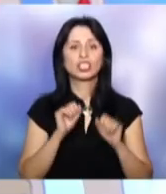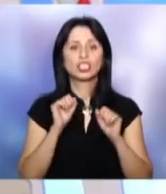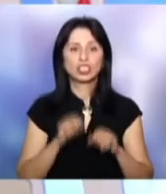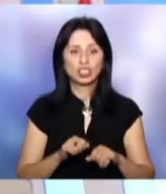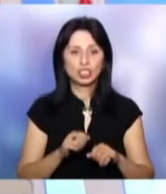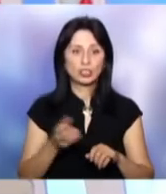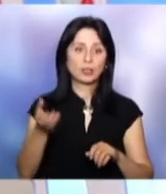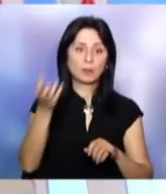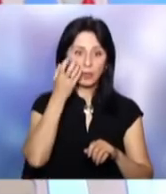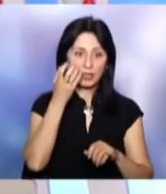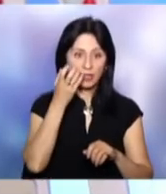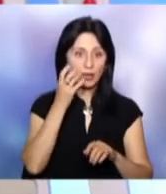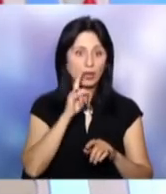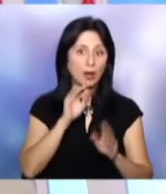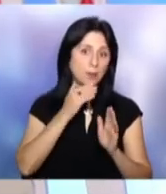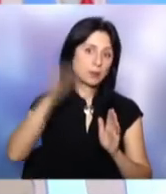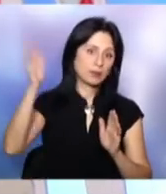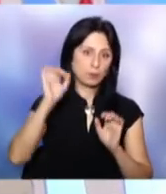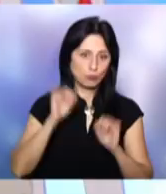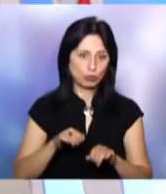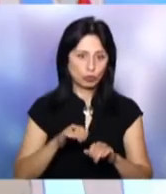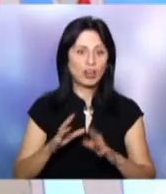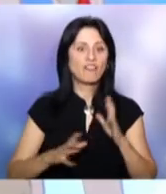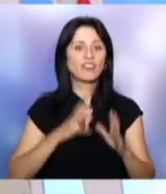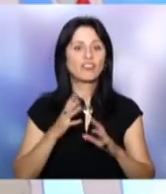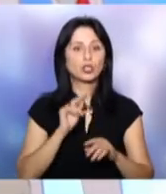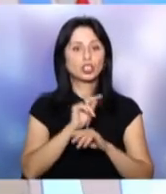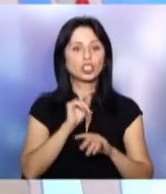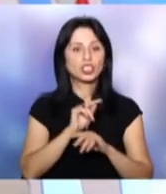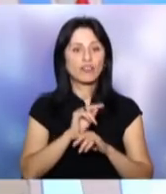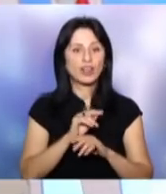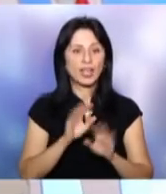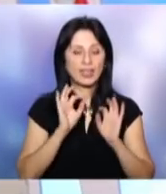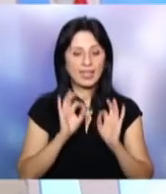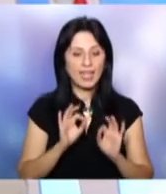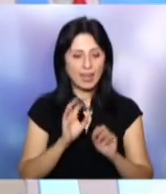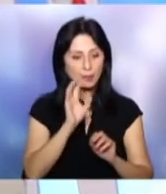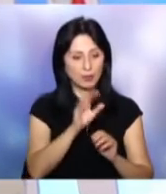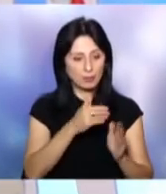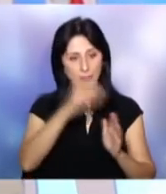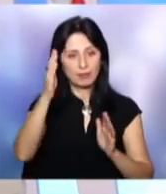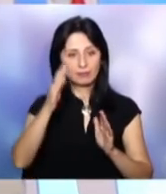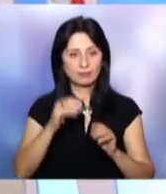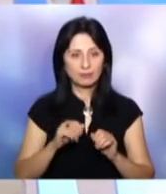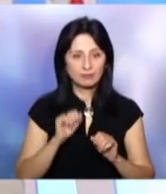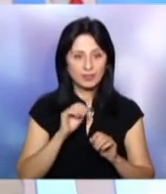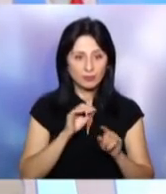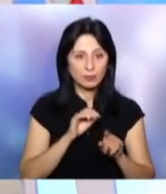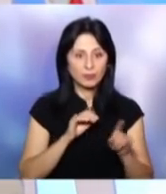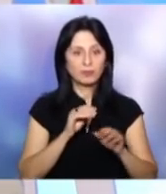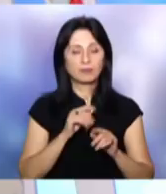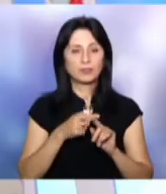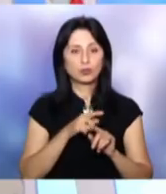შეიძლება დარტყმის თავიდან არიდება და ამაზე ვივარჯიშოთ, თქვათ. ნელი მოძრაობები ჯერ, მერე უფრო სტრაფი მოძრაობები.